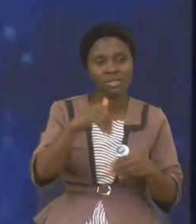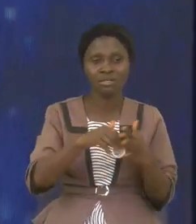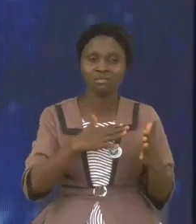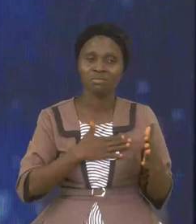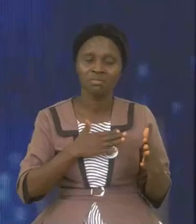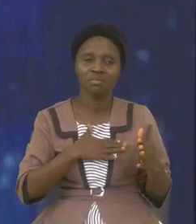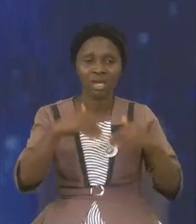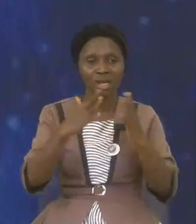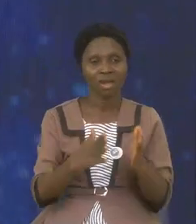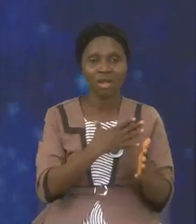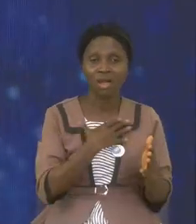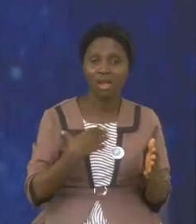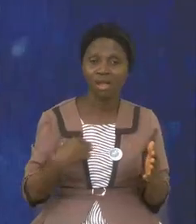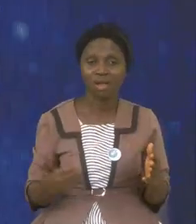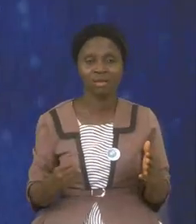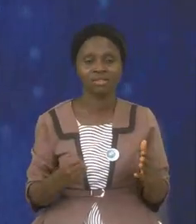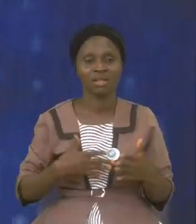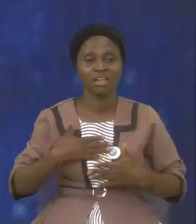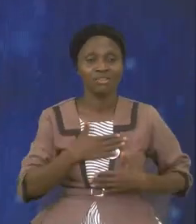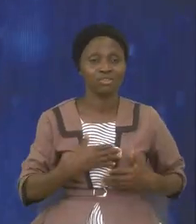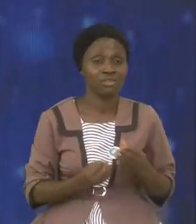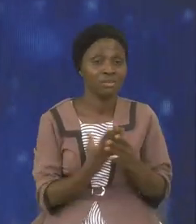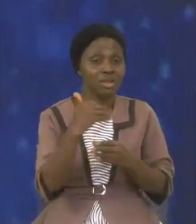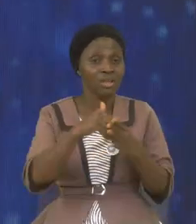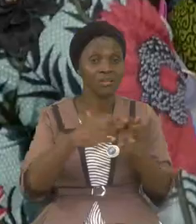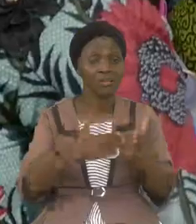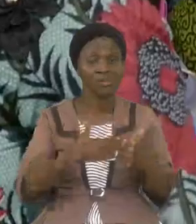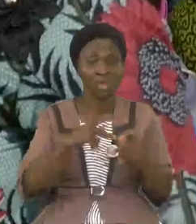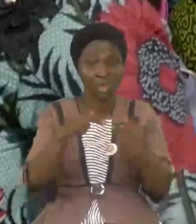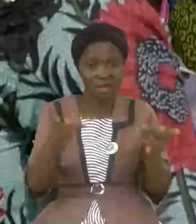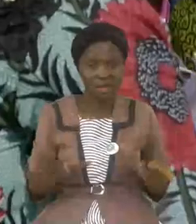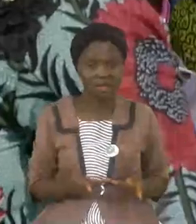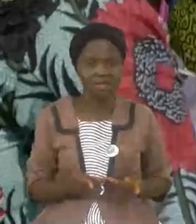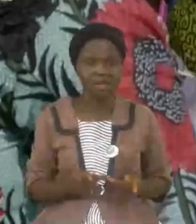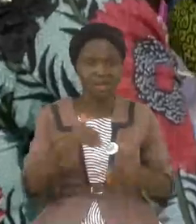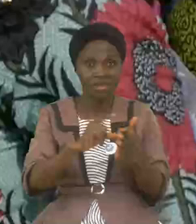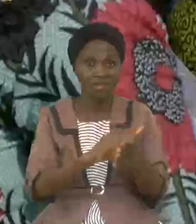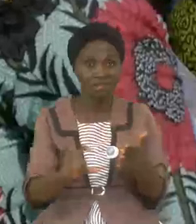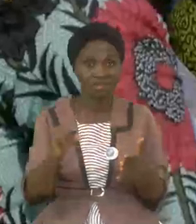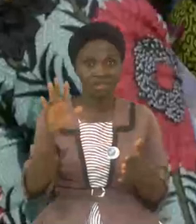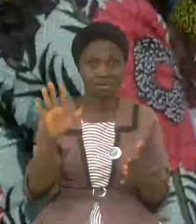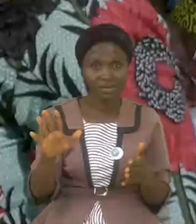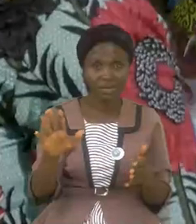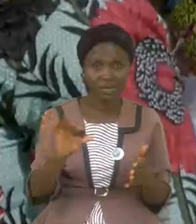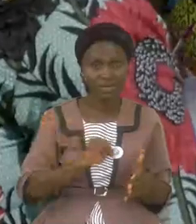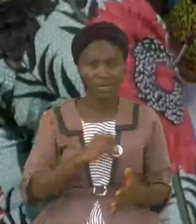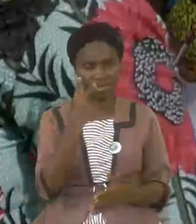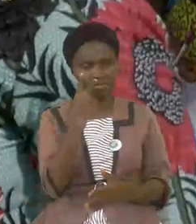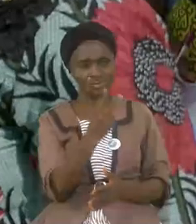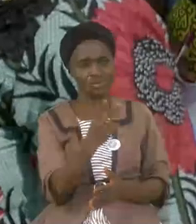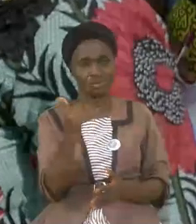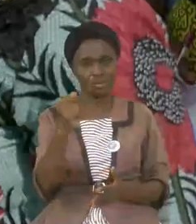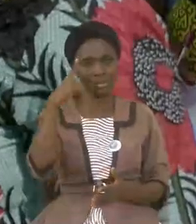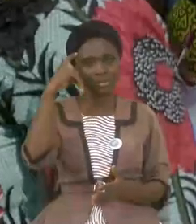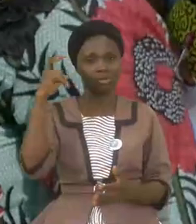tranquille dans ma maison et heureux dans mon palais. Verset 5